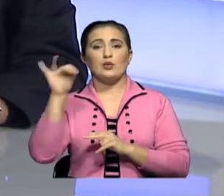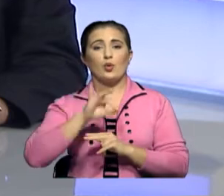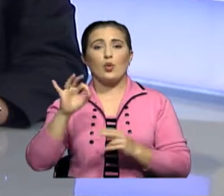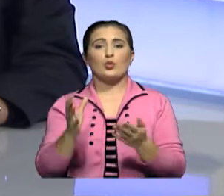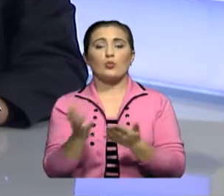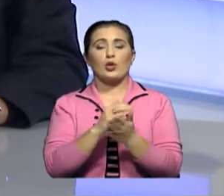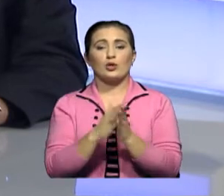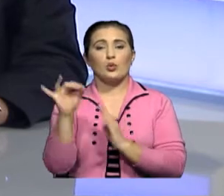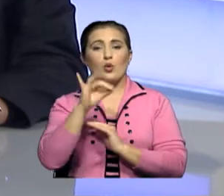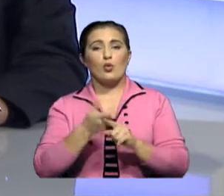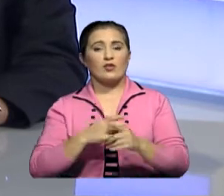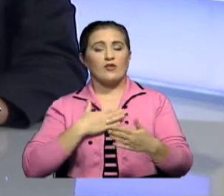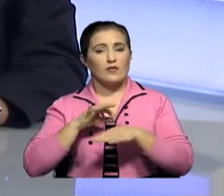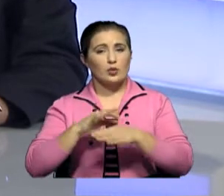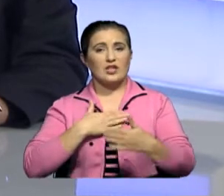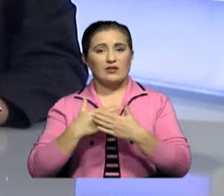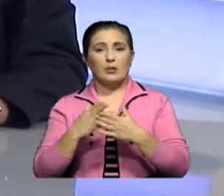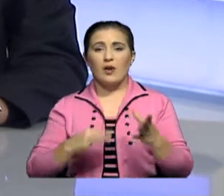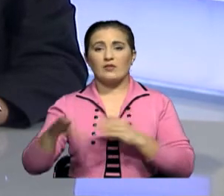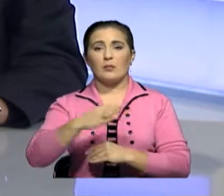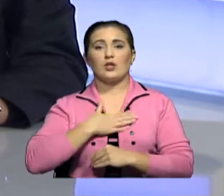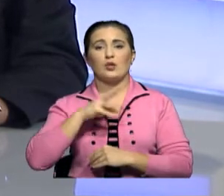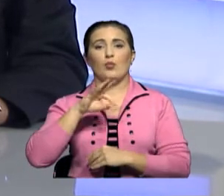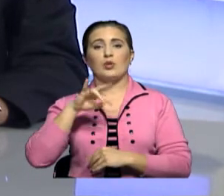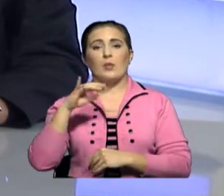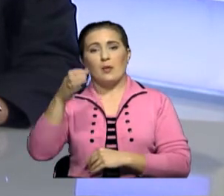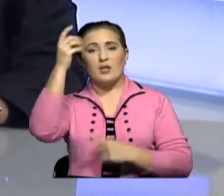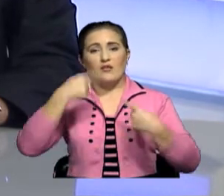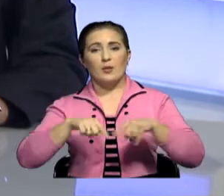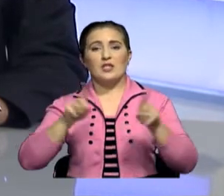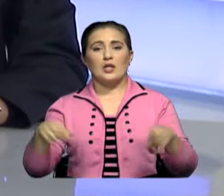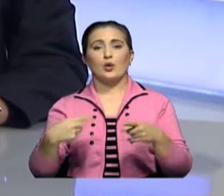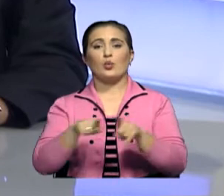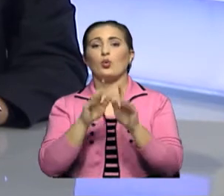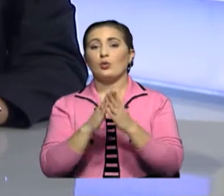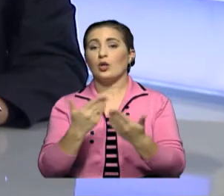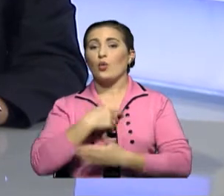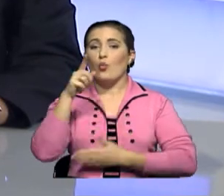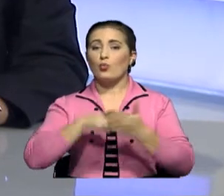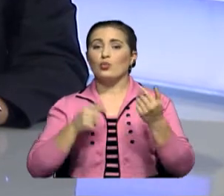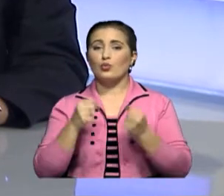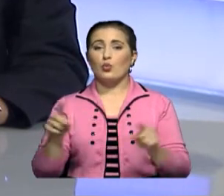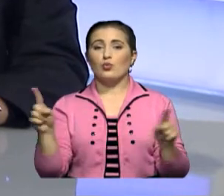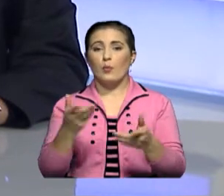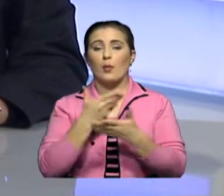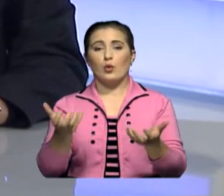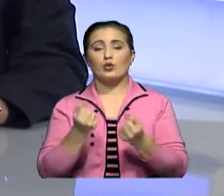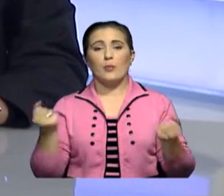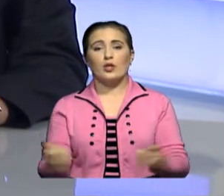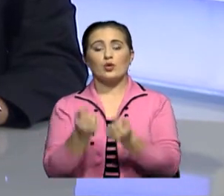истории сегодня видео с очень активно во всем нашим муниципальным образованиям создать такую книгу я убежден что мы получим поддержку руководства